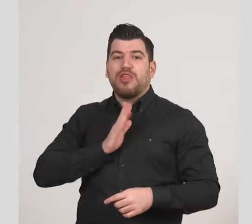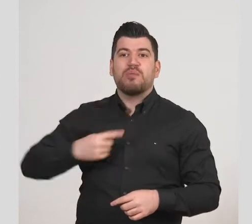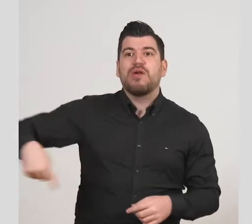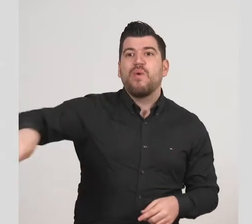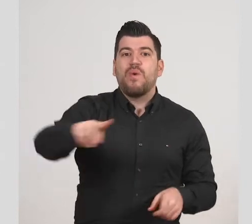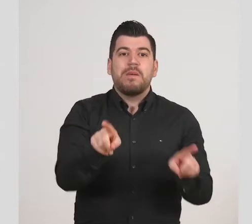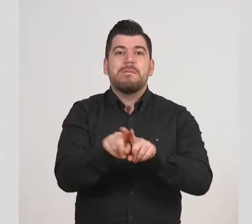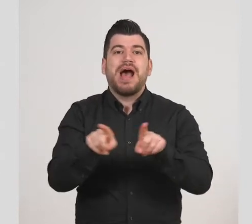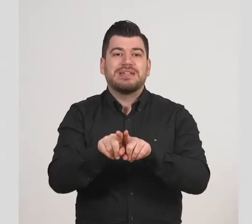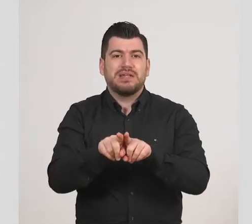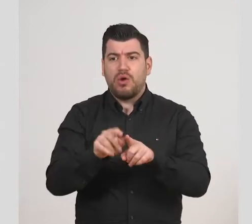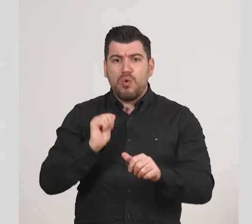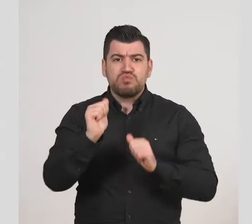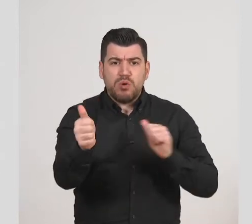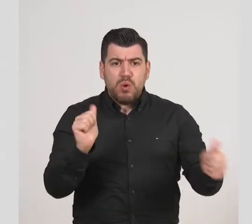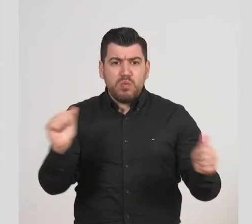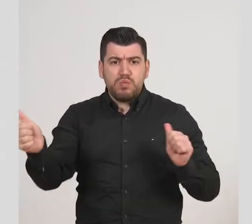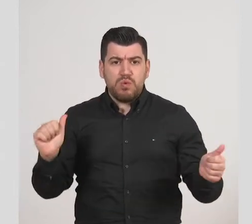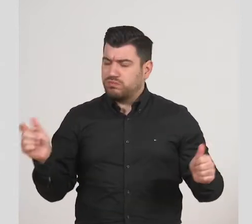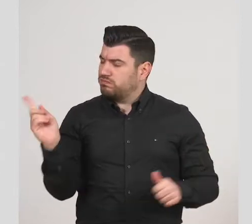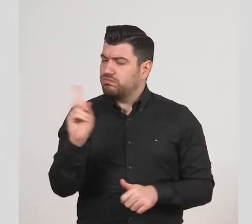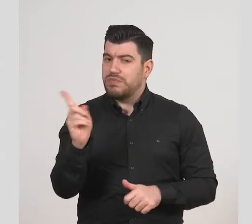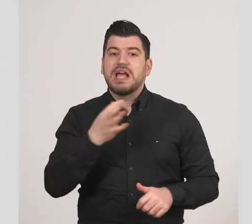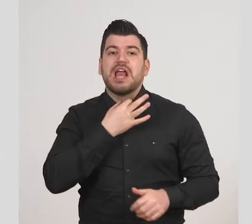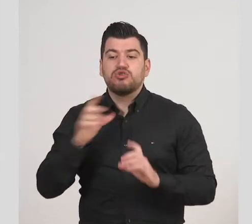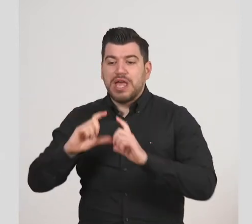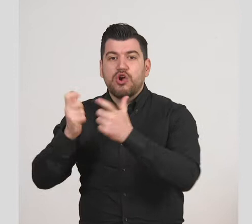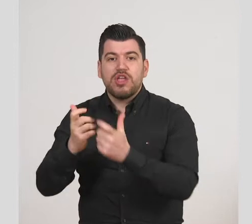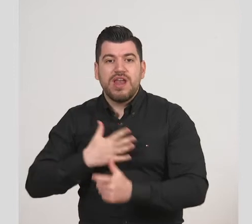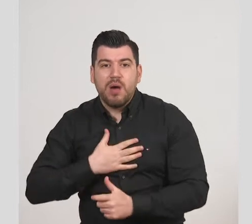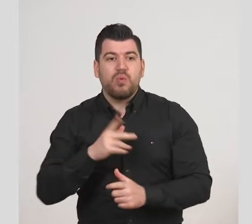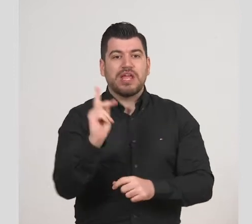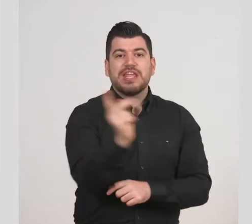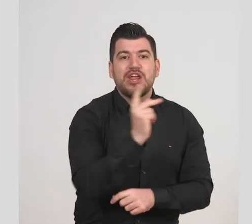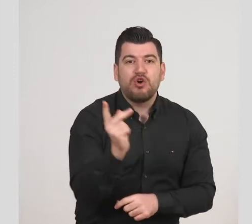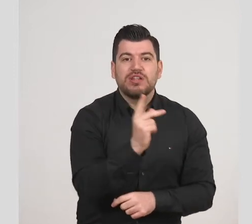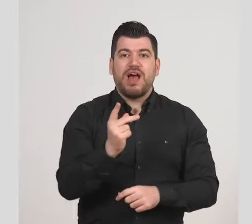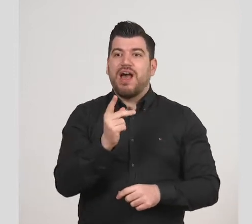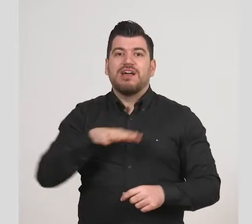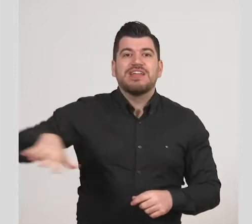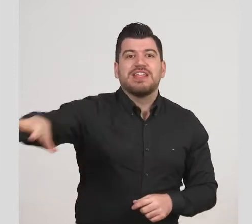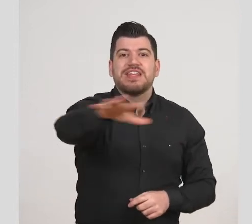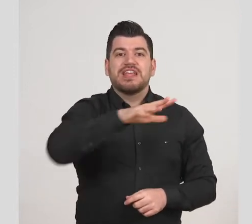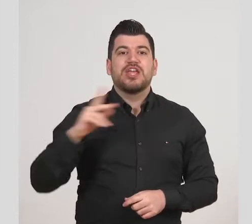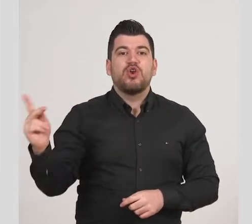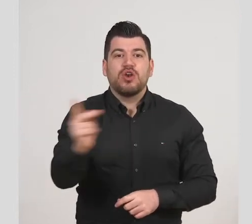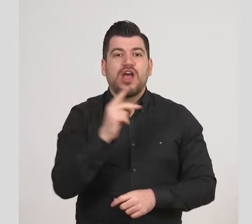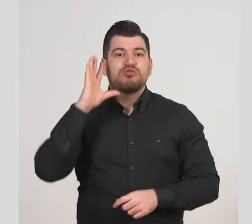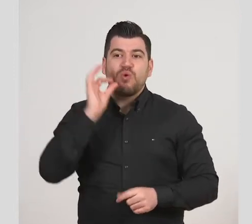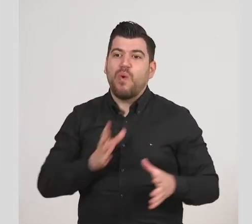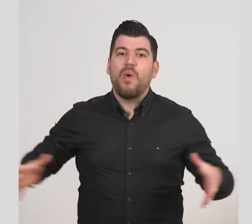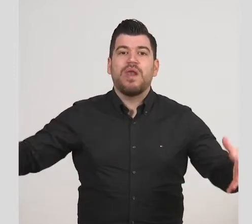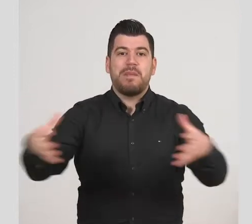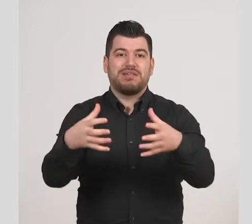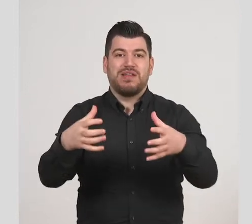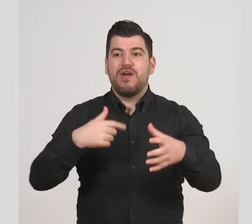ζούμε μόνοι μας, χρειαζόμαστε την οικογένειά μας, την κοινότητα, την κοινωνία, για να ζούμε όλοι μαζί καλύτερα, ο